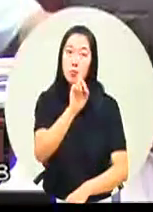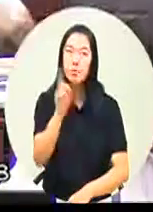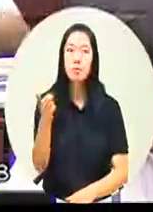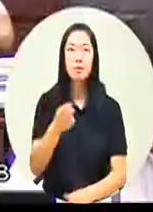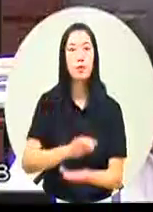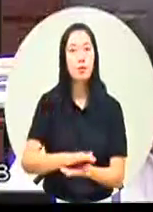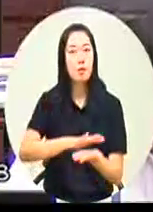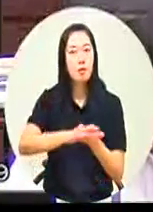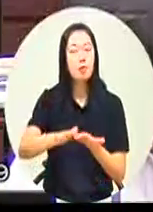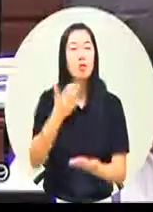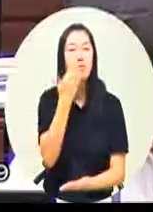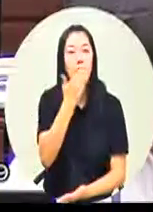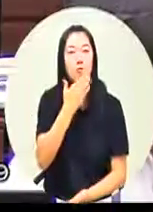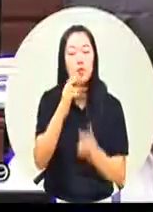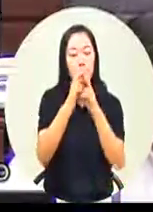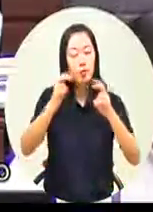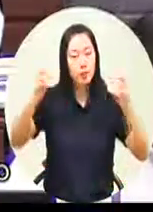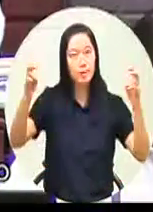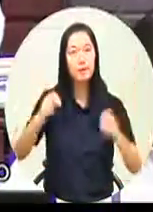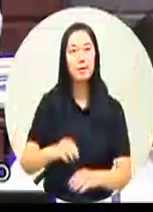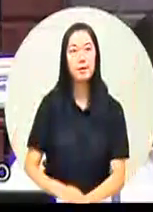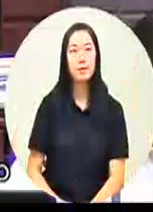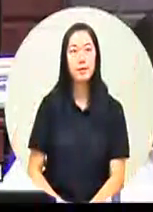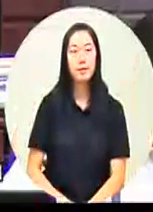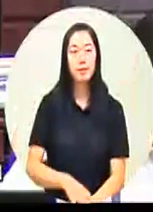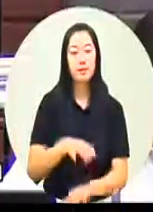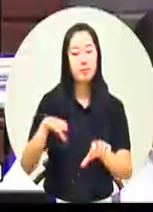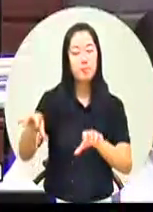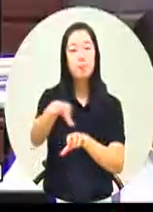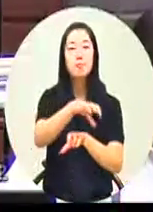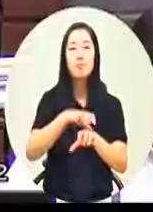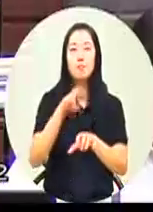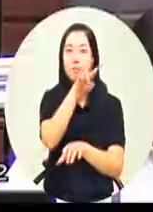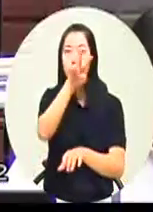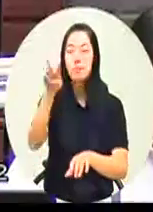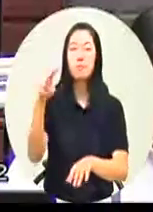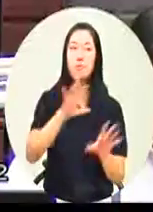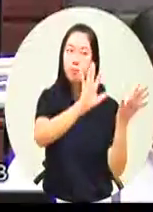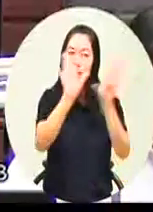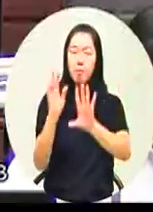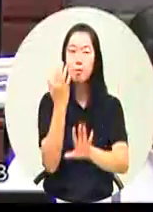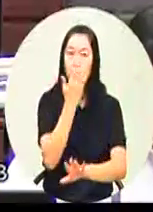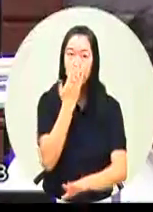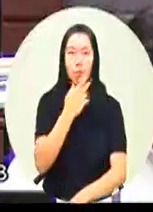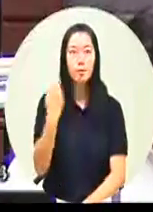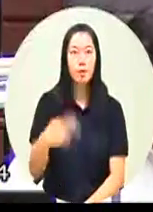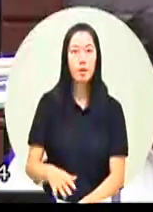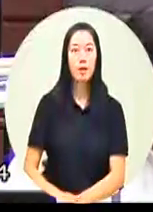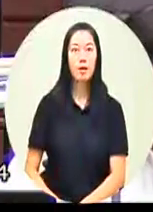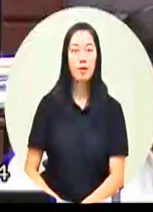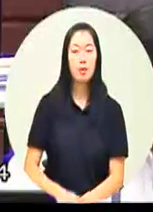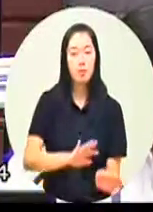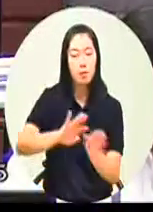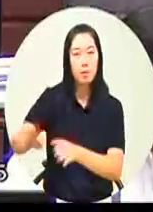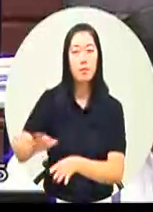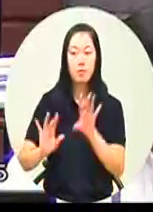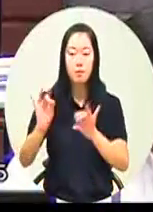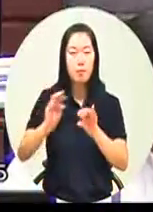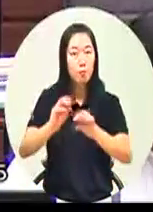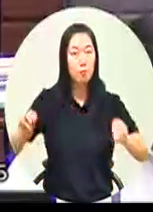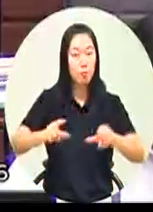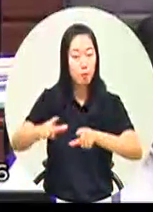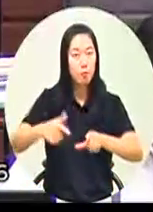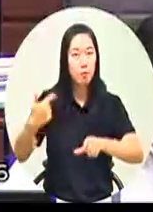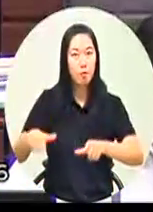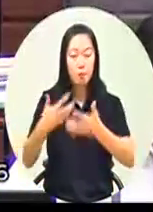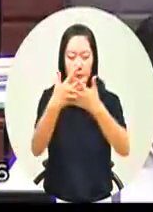寺、清水岩寺，那在清水岩那边也是蛮漂亮的一个地景。另外，我们的湿地公园，这个目前已经是